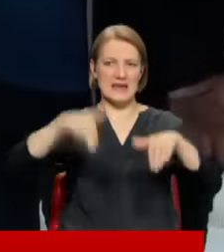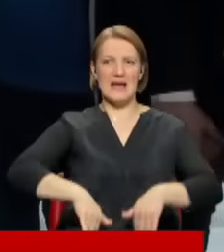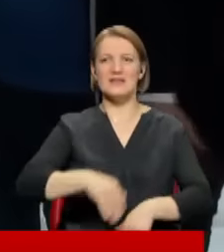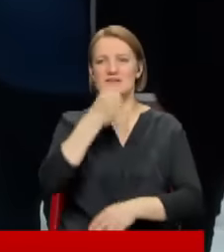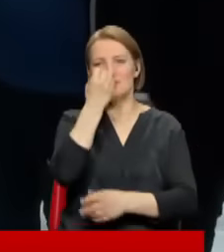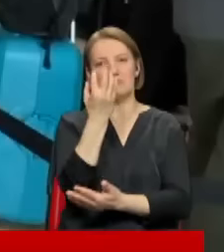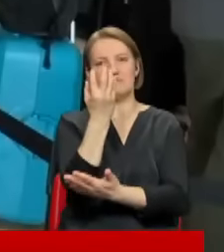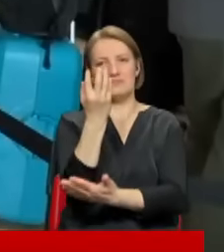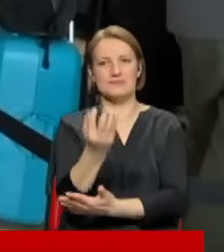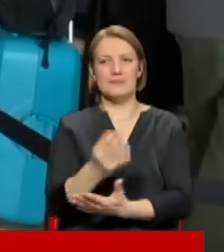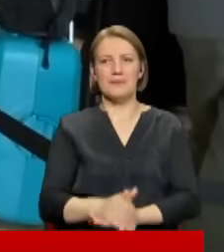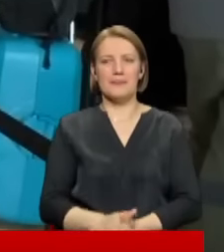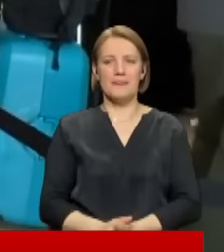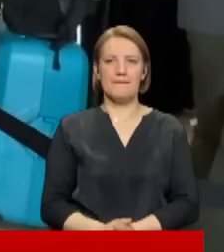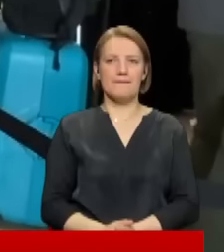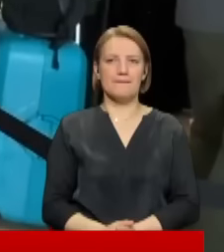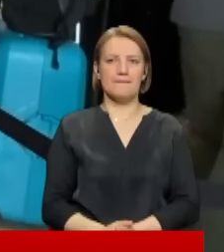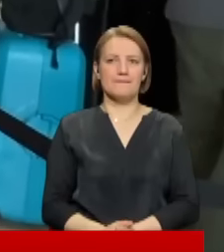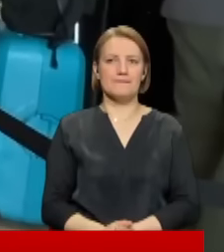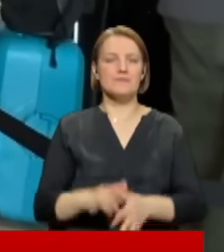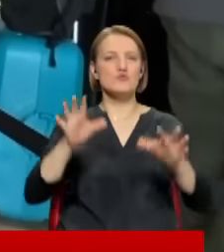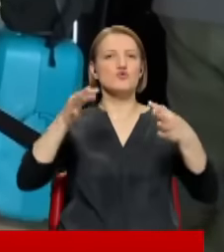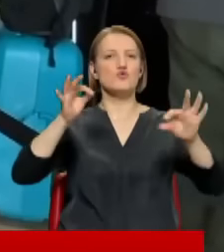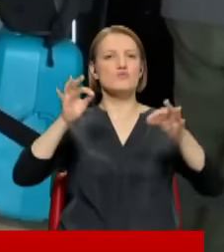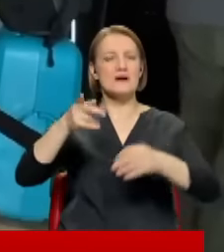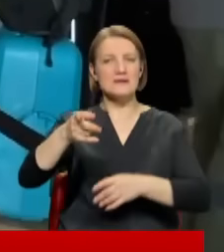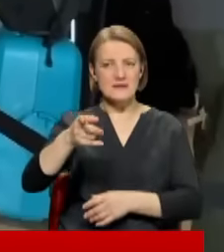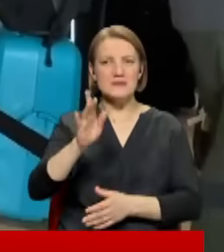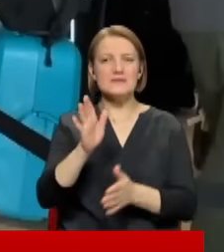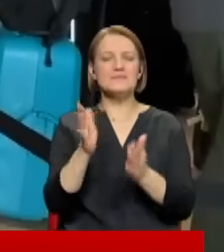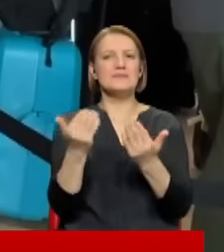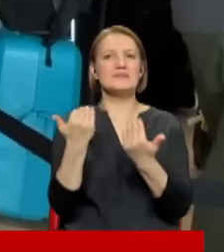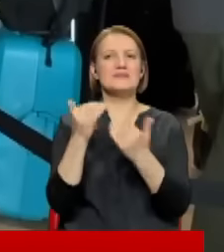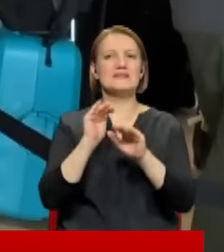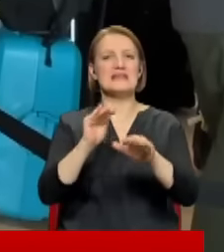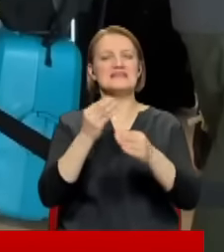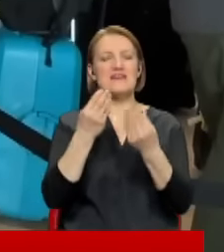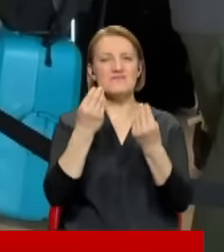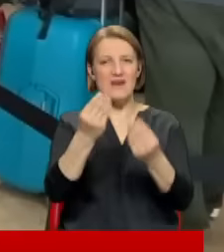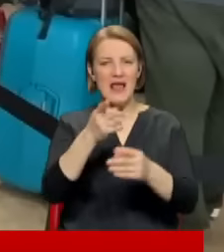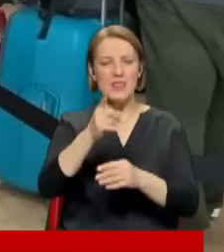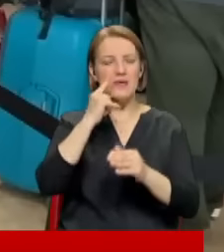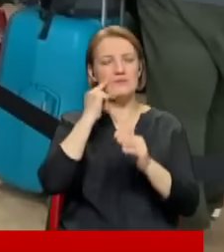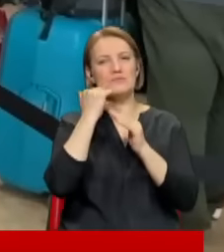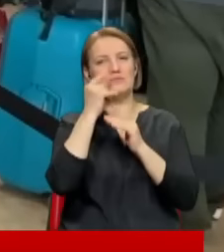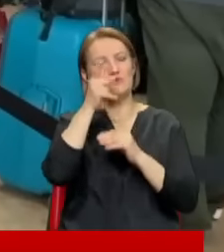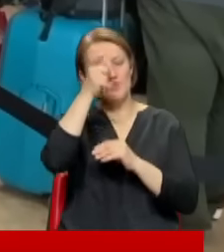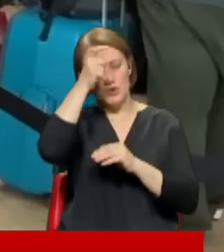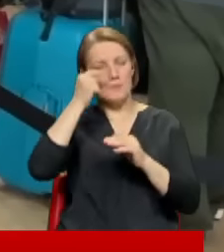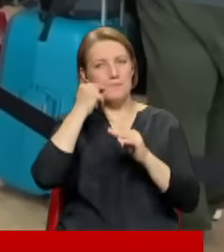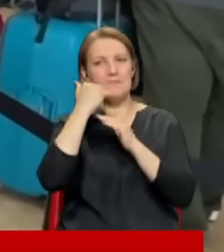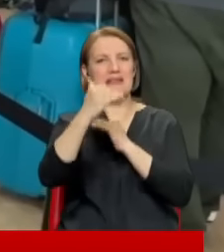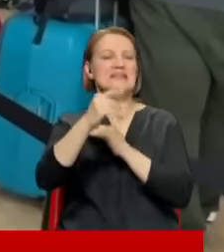çiçeklerle karşılandı. Bu kupa mazlumun ve mazlumların yanında olan Türk milletine hediye olsun. Ampute futbolu izlemeye devam etsinler.